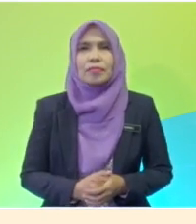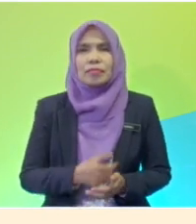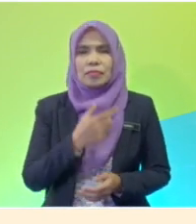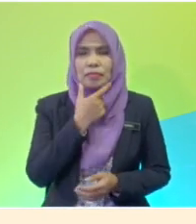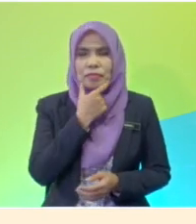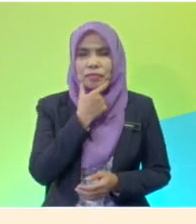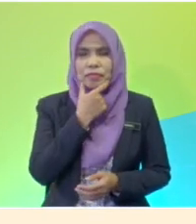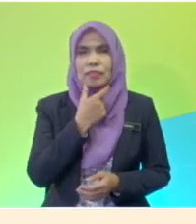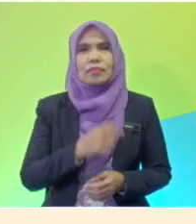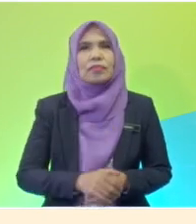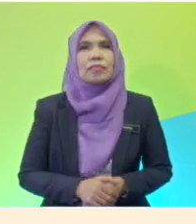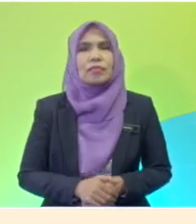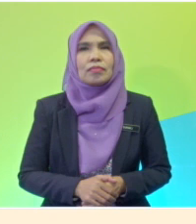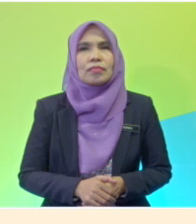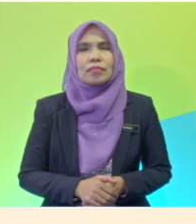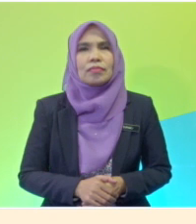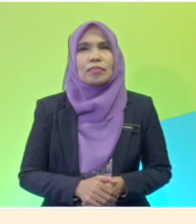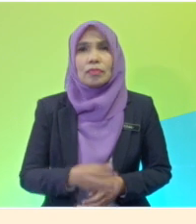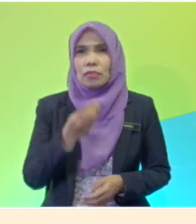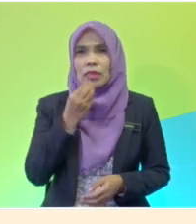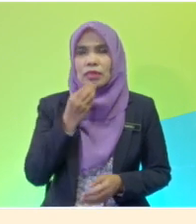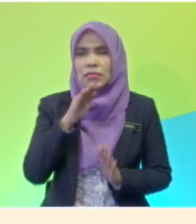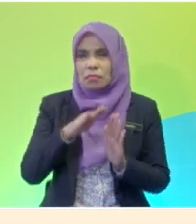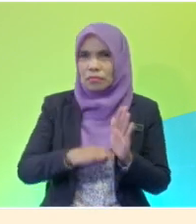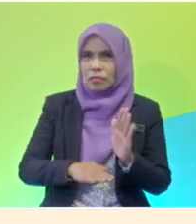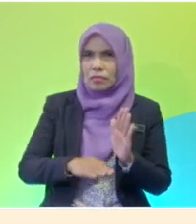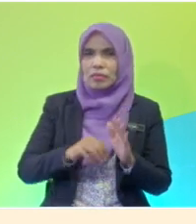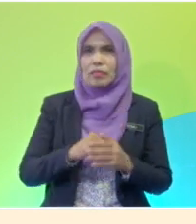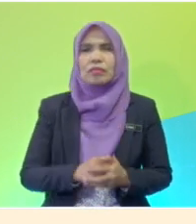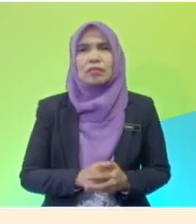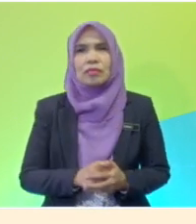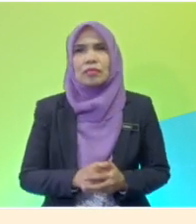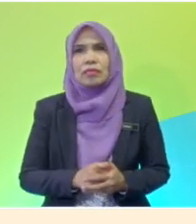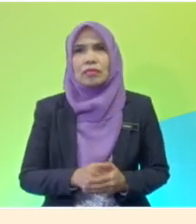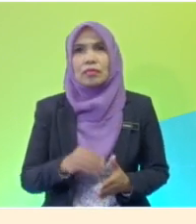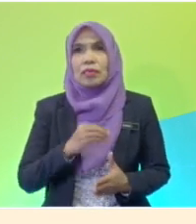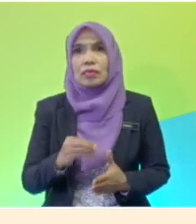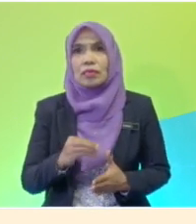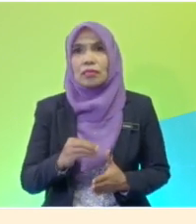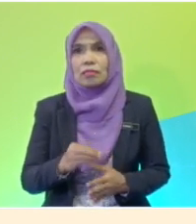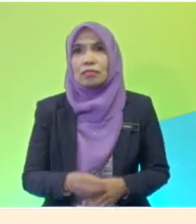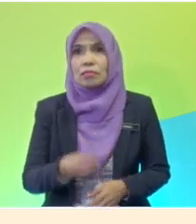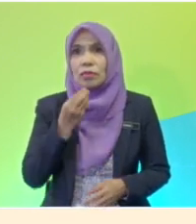dia akan menyebabkan mungkin berubah terlebih makan atau itu kurang makan